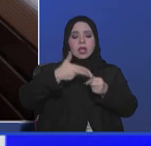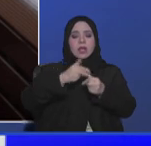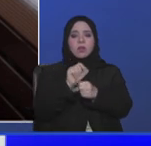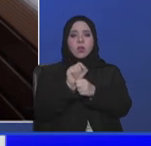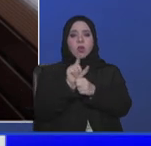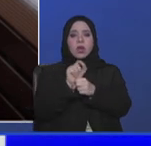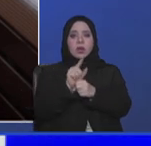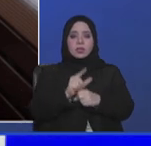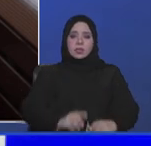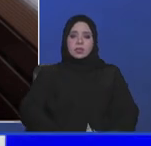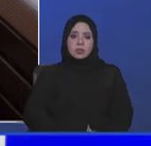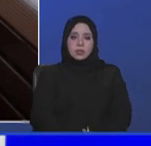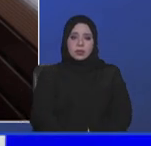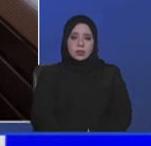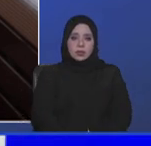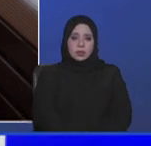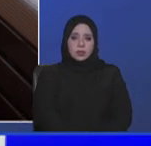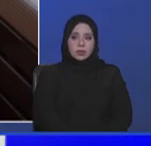والغاز